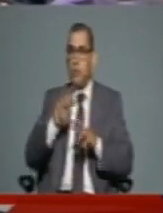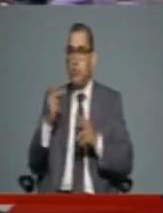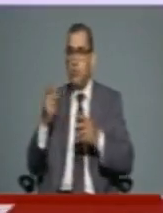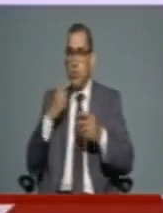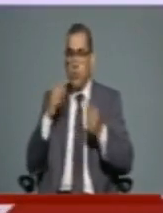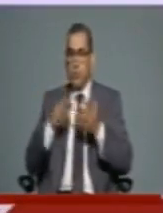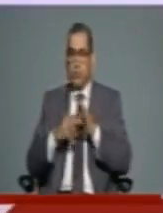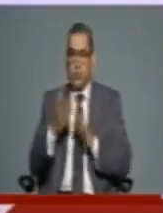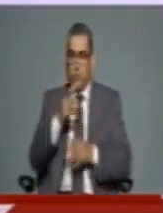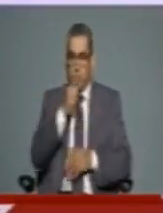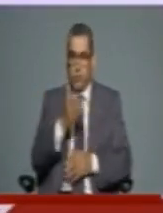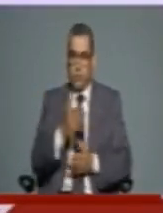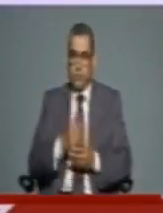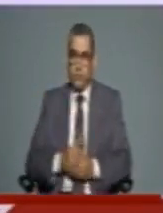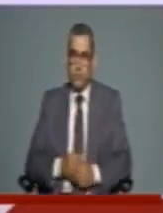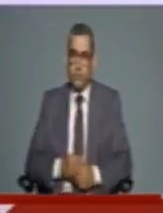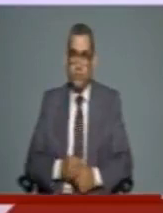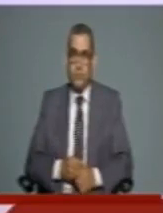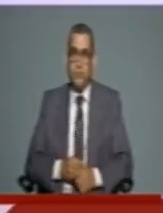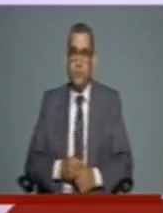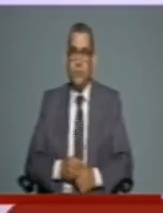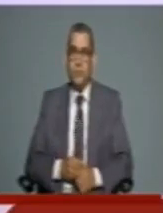شكرا.